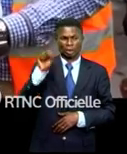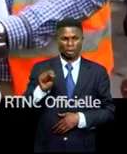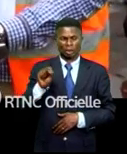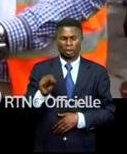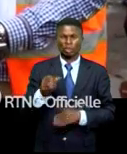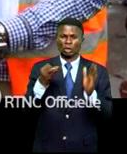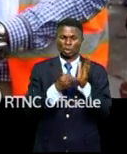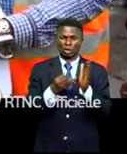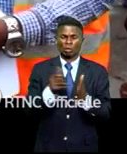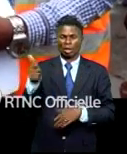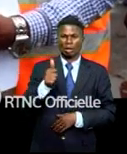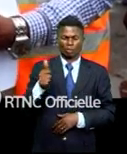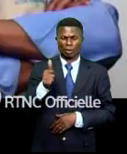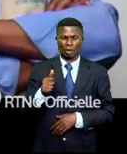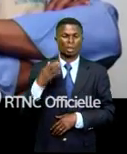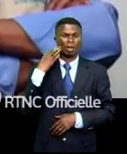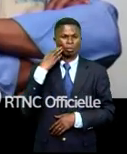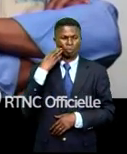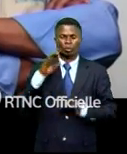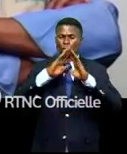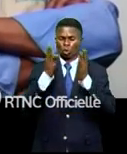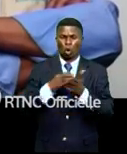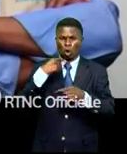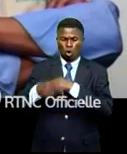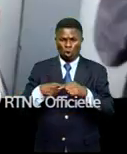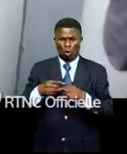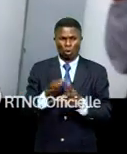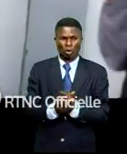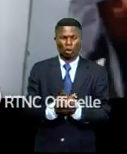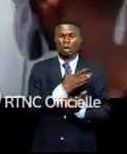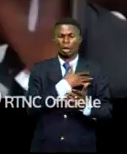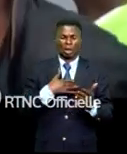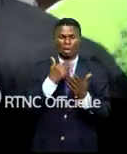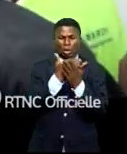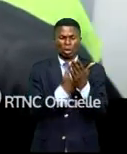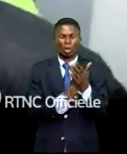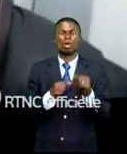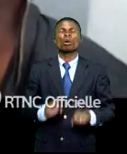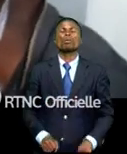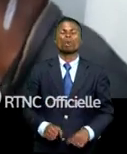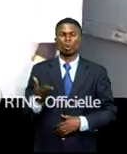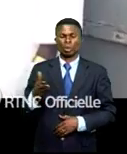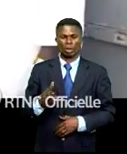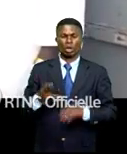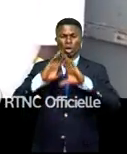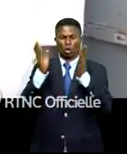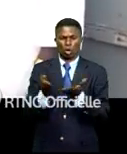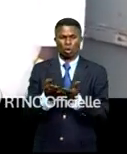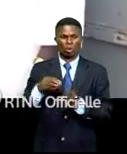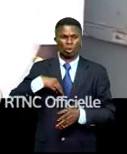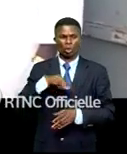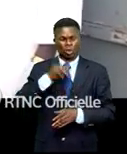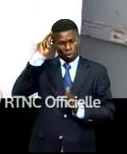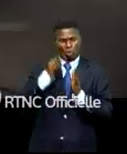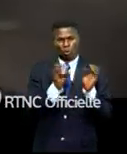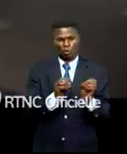ce dimanche 21 de l'année en cours. Tout est parti d'abord de l'identification des corps par le comité de crise institué par les